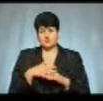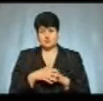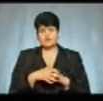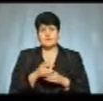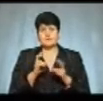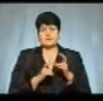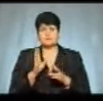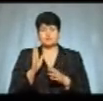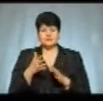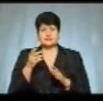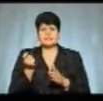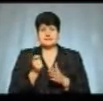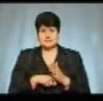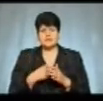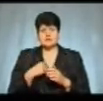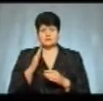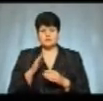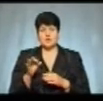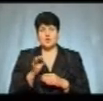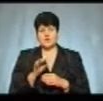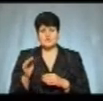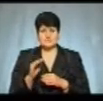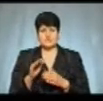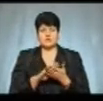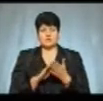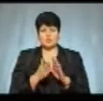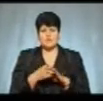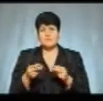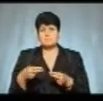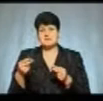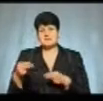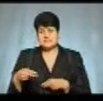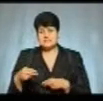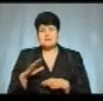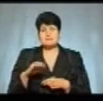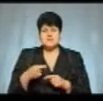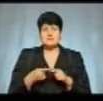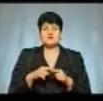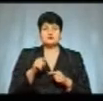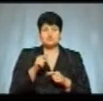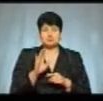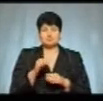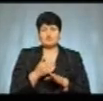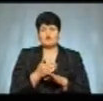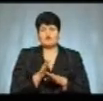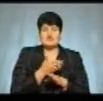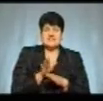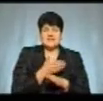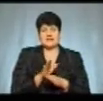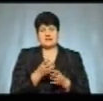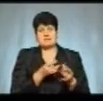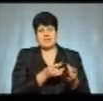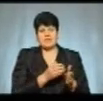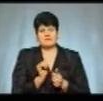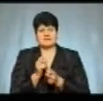буде закрите. У нас в понеділок буде офіційний договір підписаний вже, після чого ми будемо відділяти м'яку частину від твердої частини,